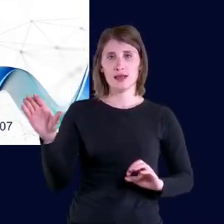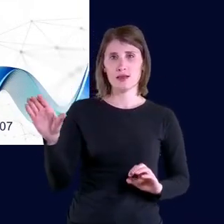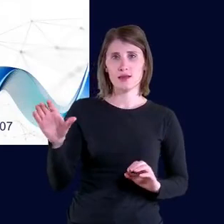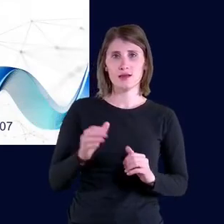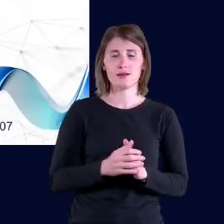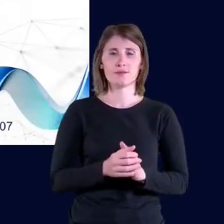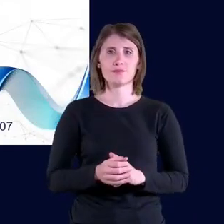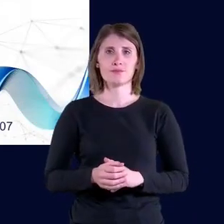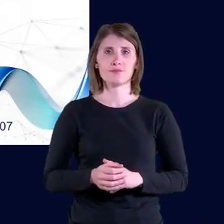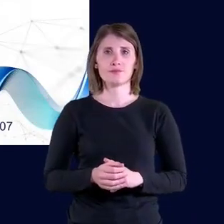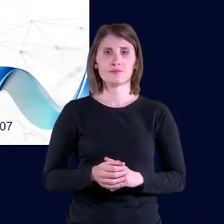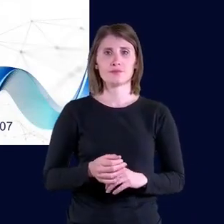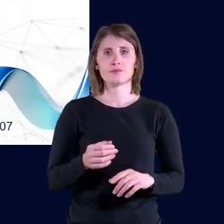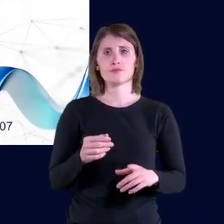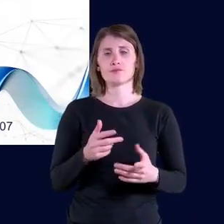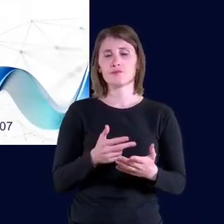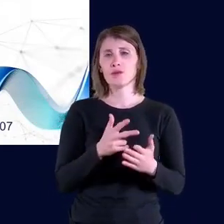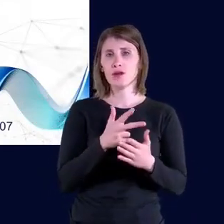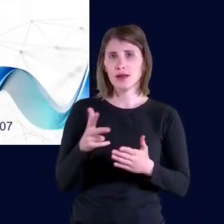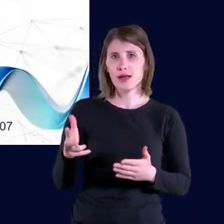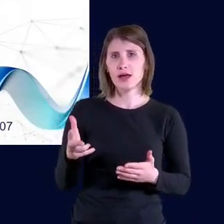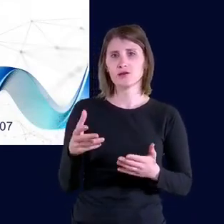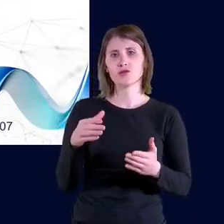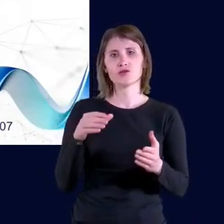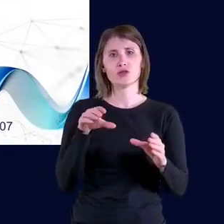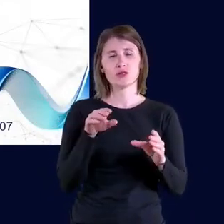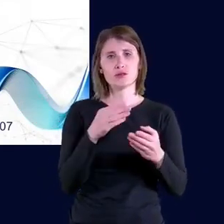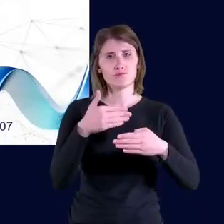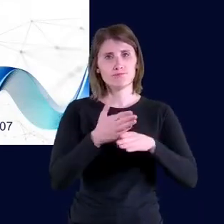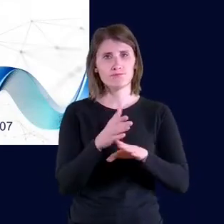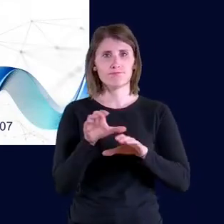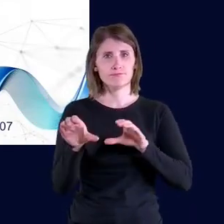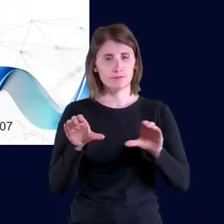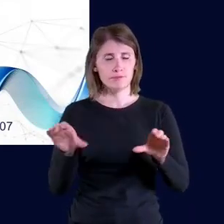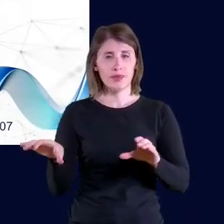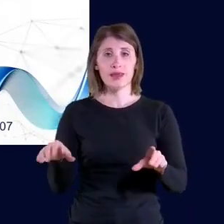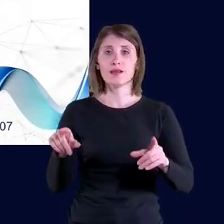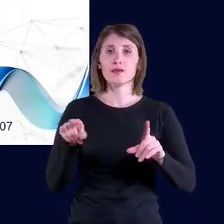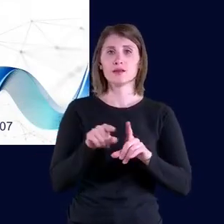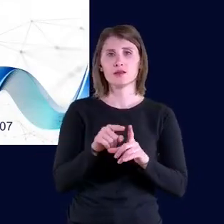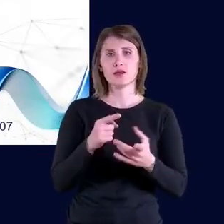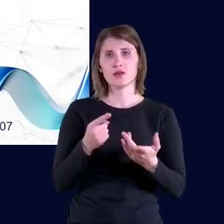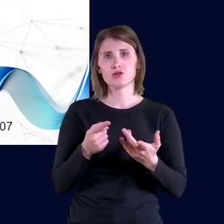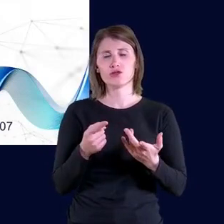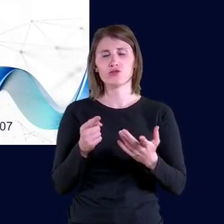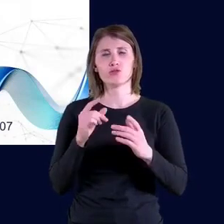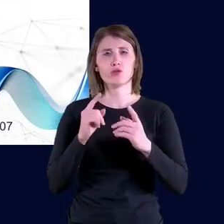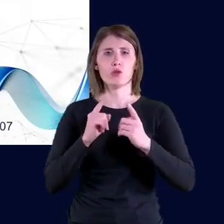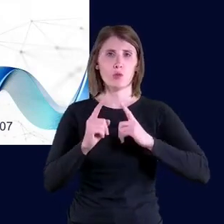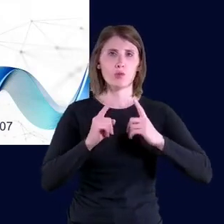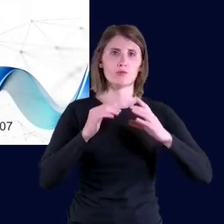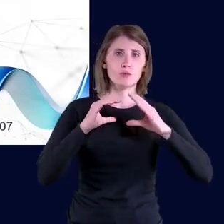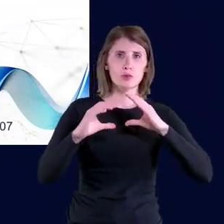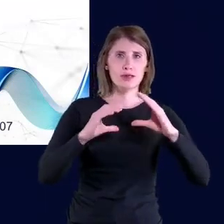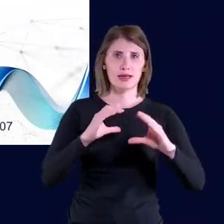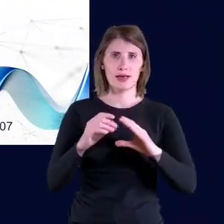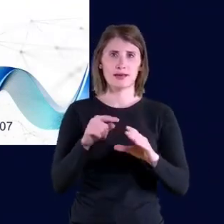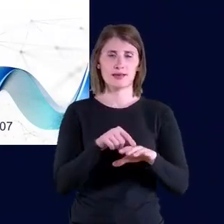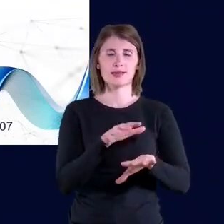każdego składowanego obiektu cyfrowego czy też asynchroniczny sposób stacji z systemem